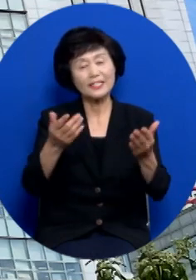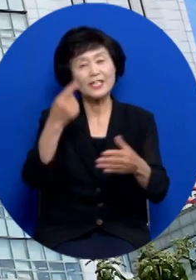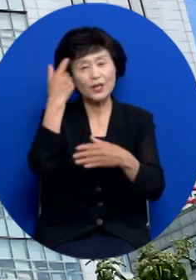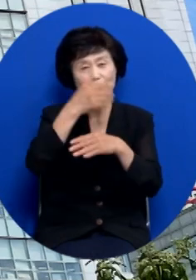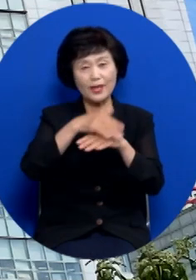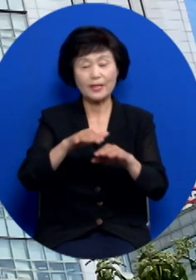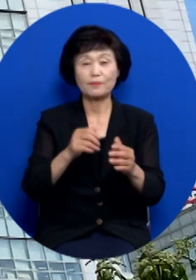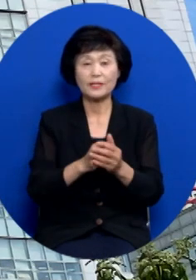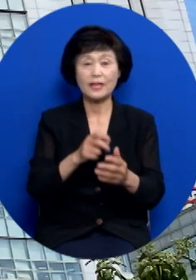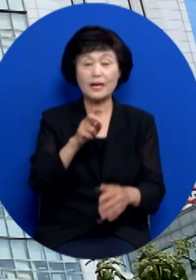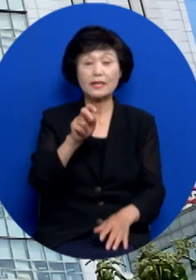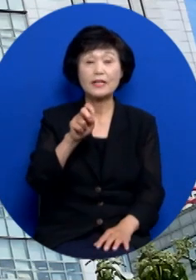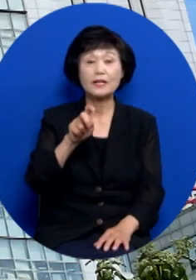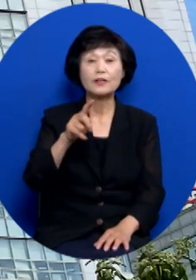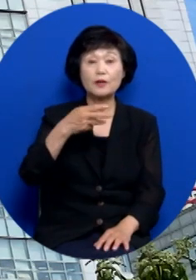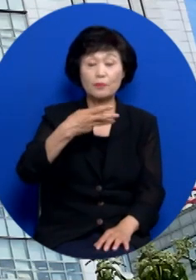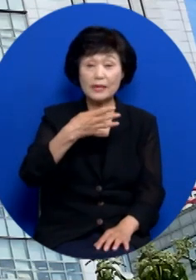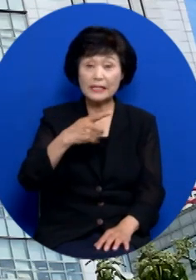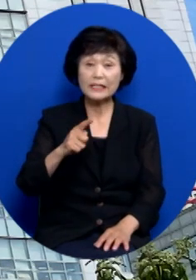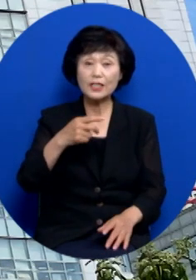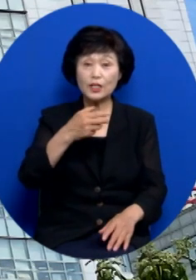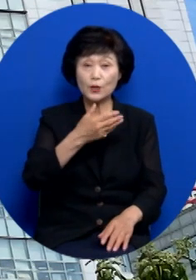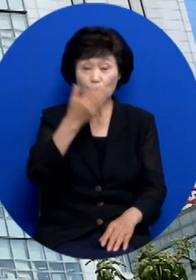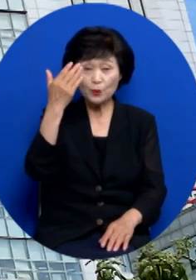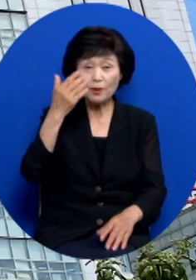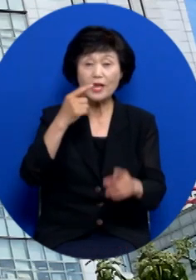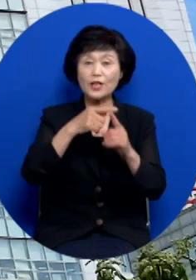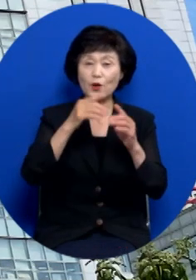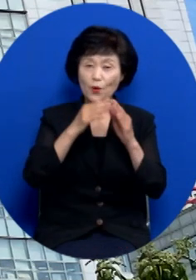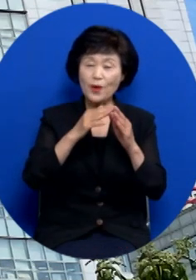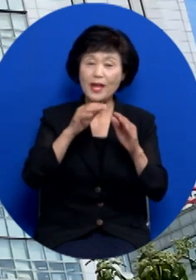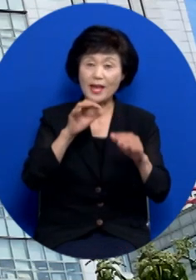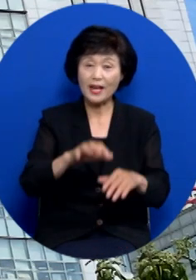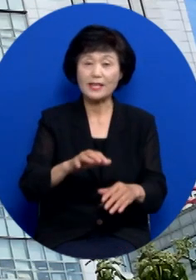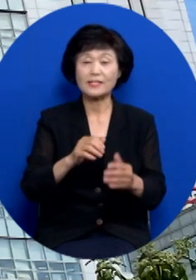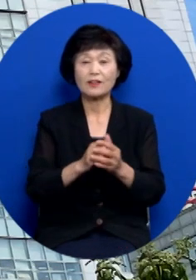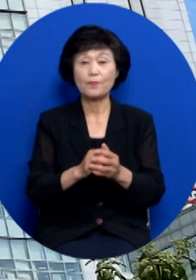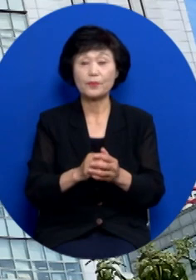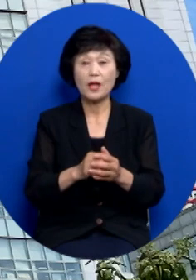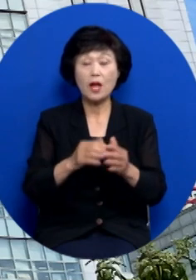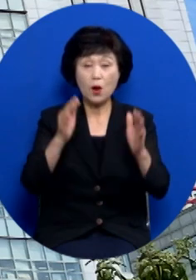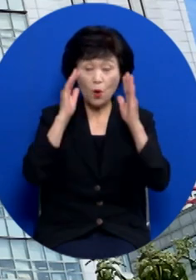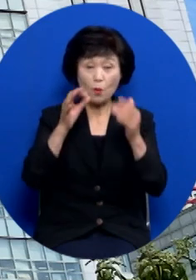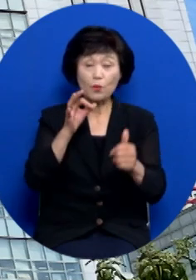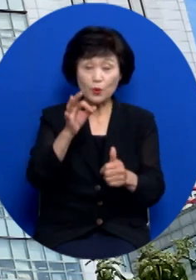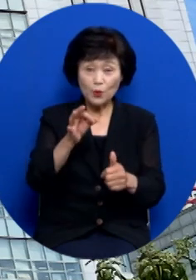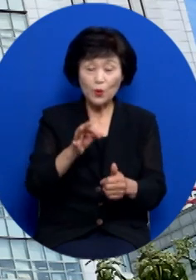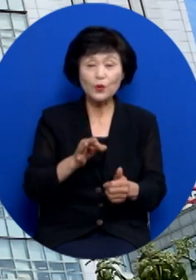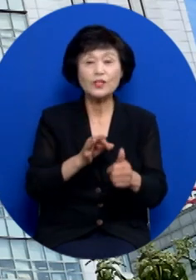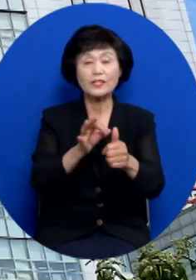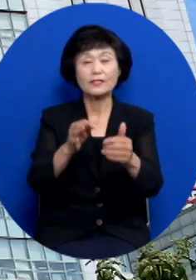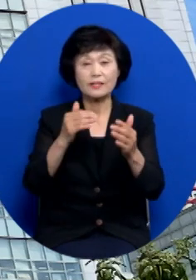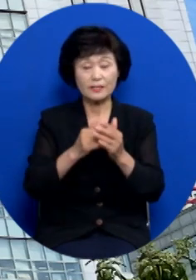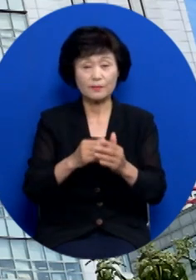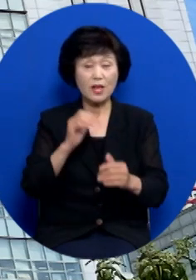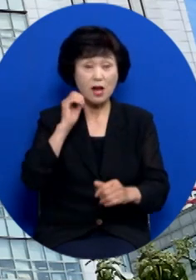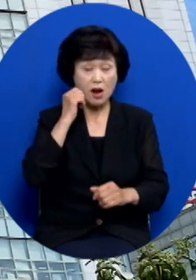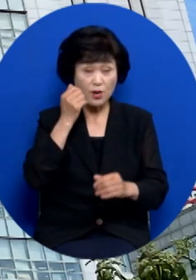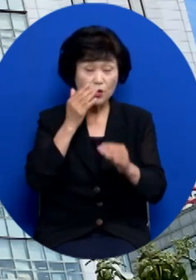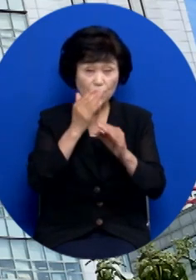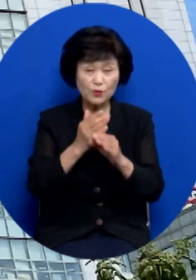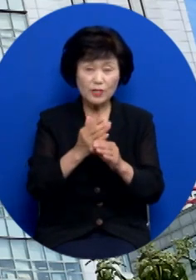교회가 한국 침례신학대학교의 장학금을 전달했습니다 멀티 꿈의 교회 안일묵 대표목사는 장학금이 어려운